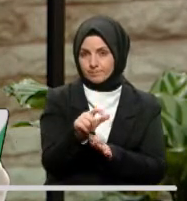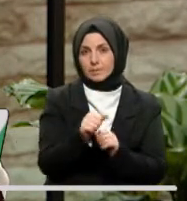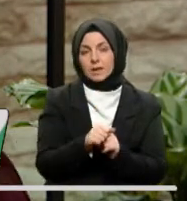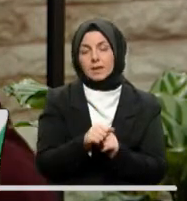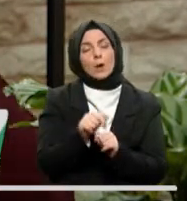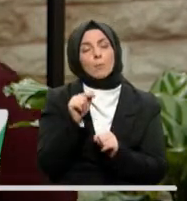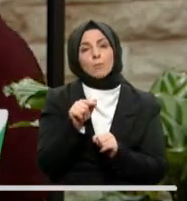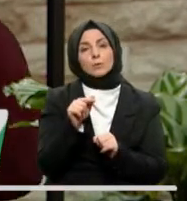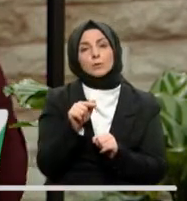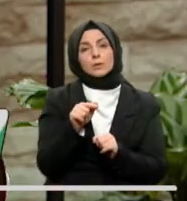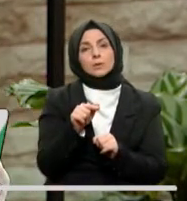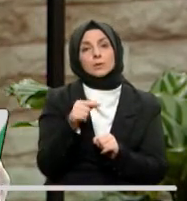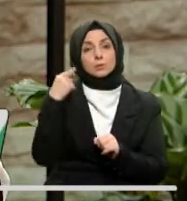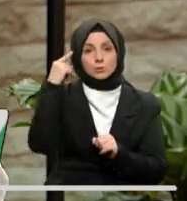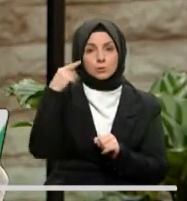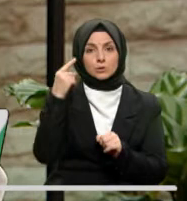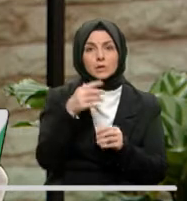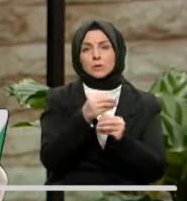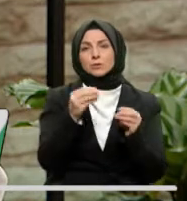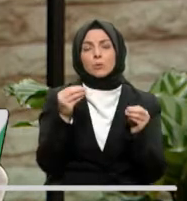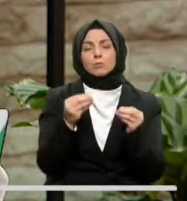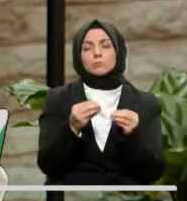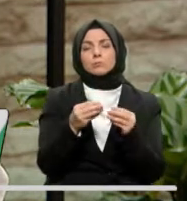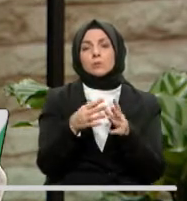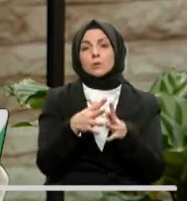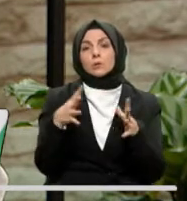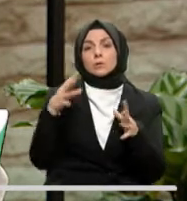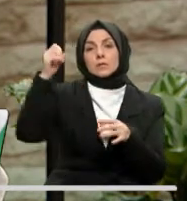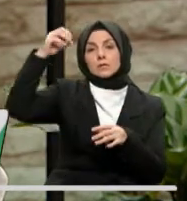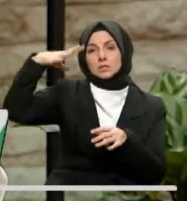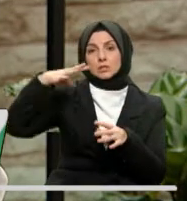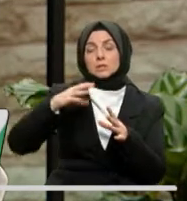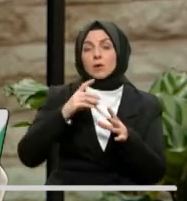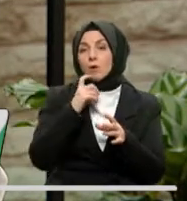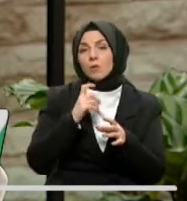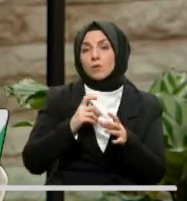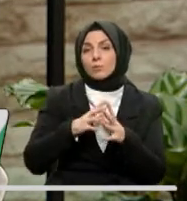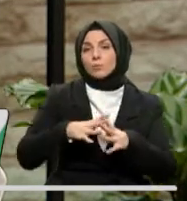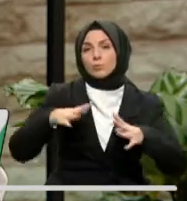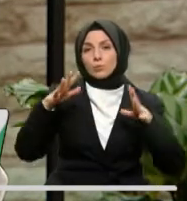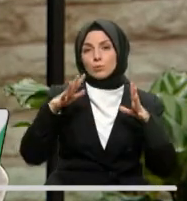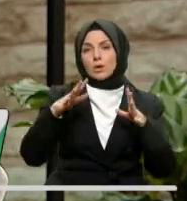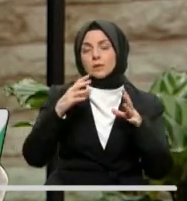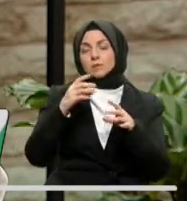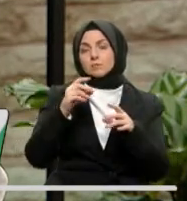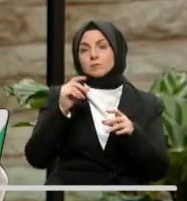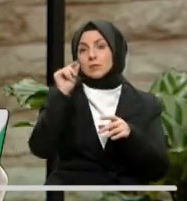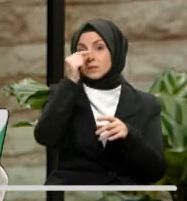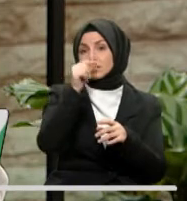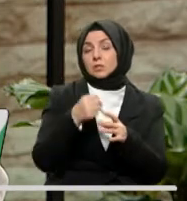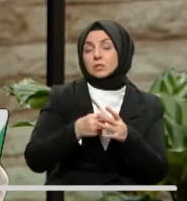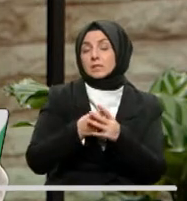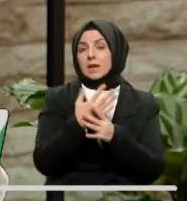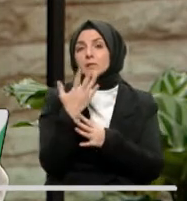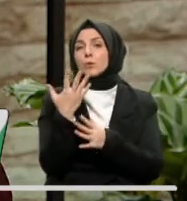yönelik olarak da hem yüksek Işık yetişen bitkilerden orta düşük orta şiddetli ışıkla işler yetişen bitkiler hem de az ışık isteyen bitkiler